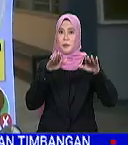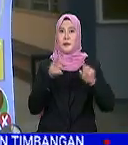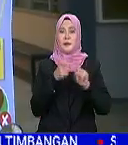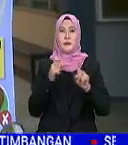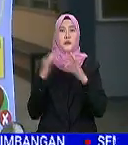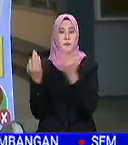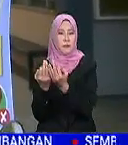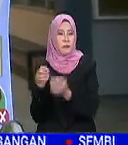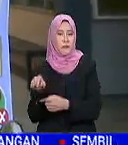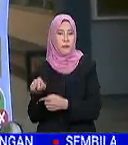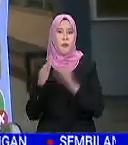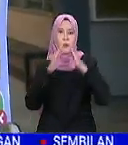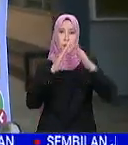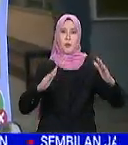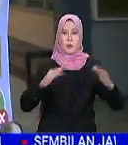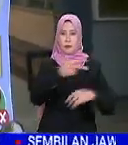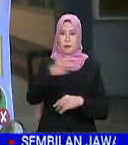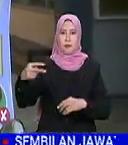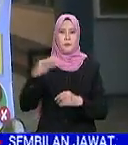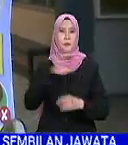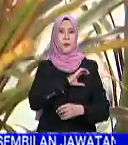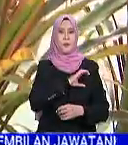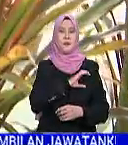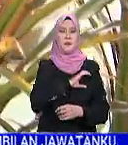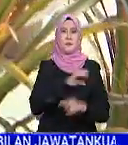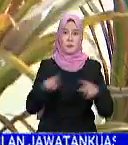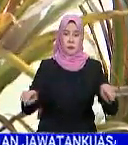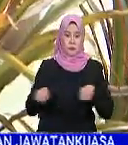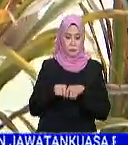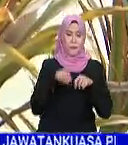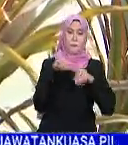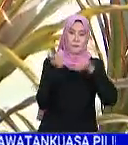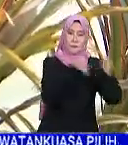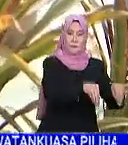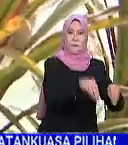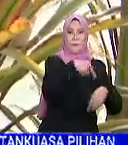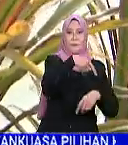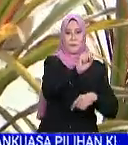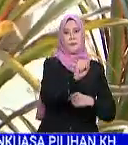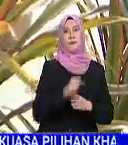mukim derga termasuk perumahan Berit Polis Taman Derga Jaya ditempatkan di PPS ini.